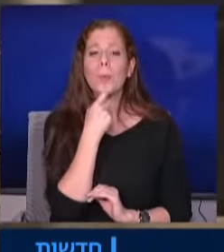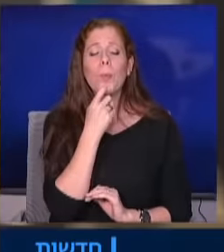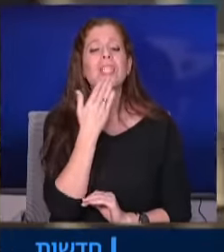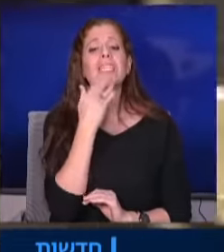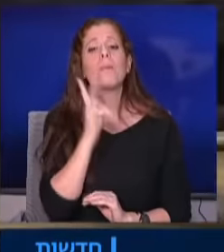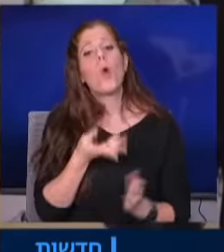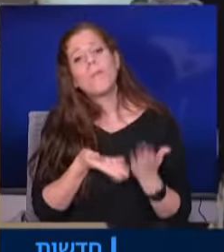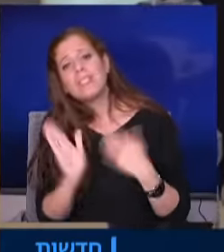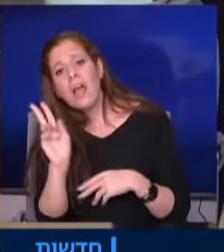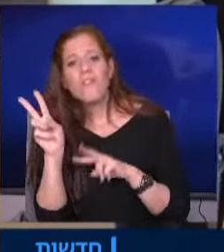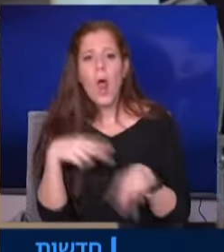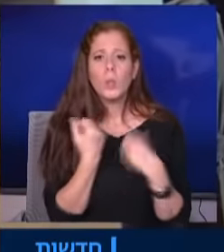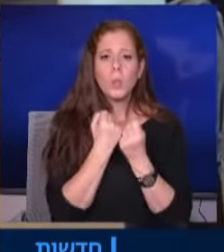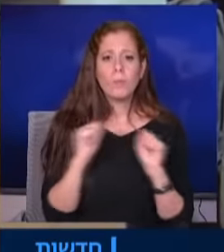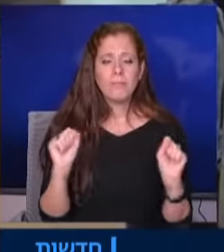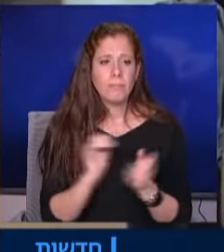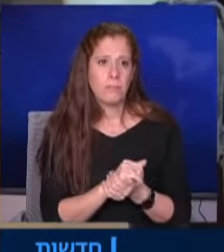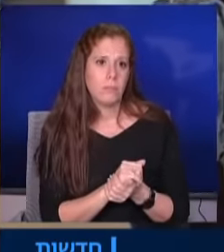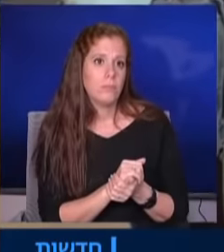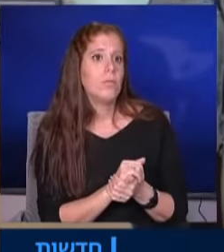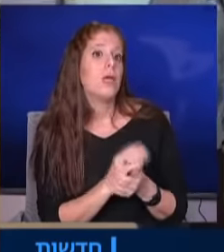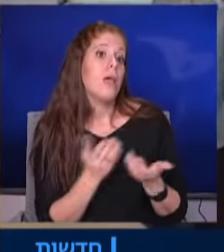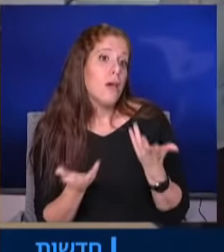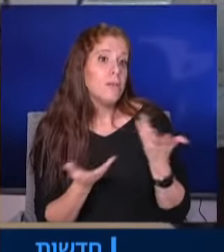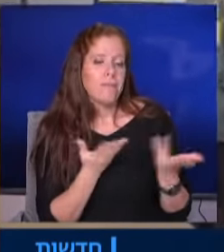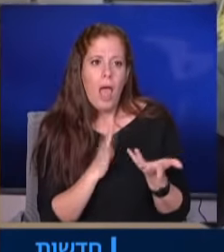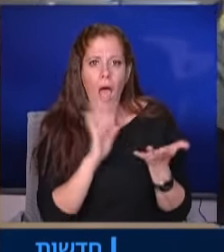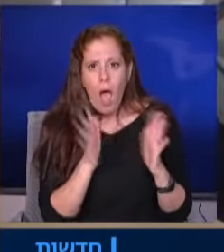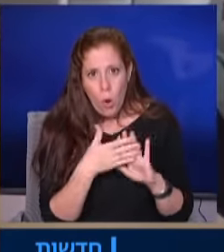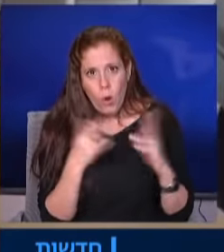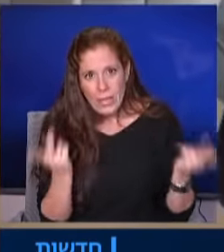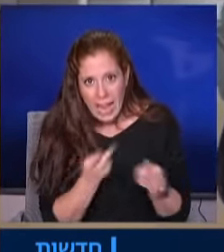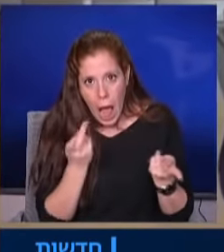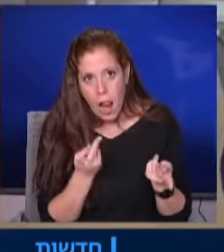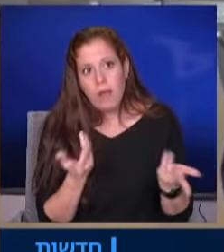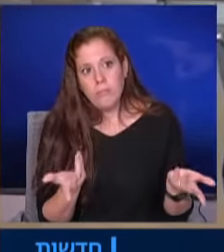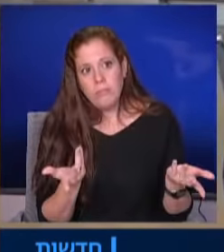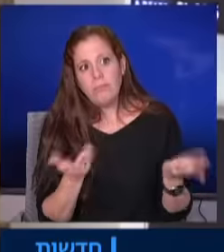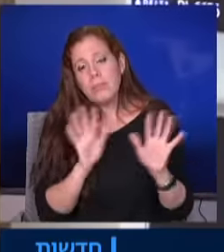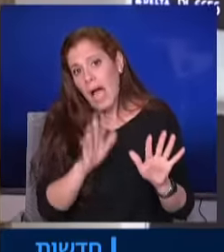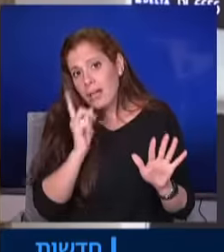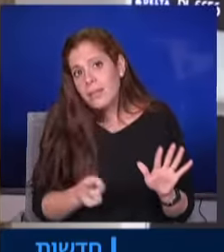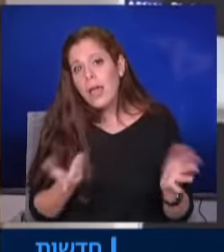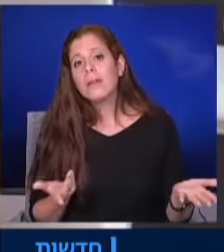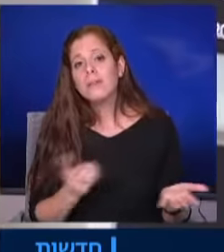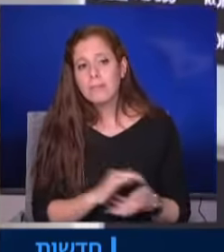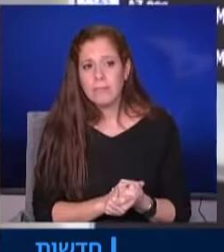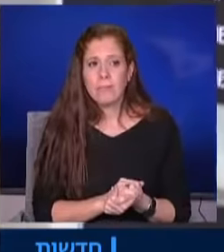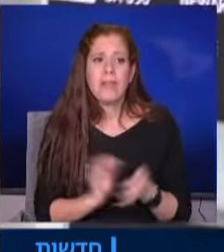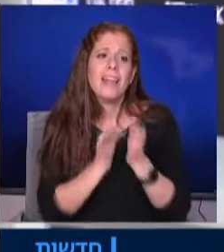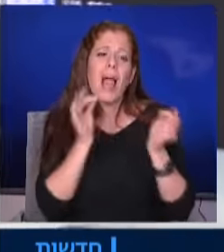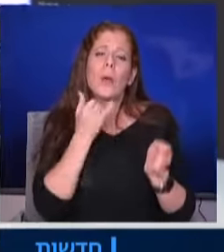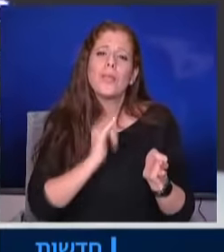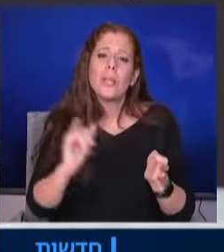לצאת ולחזור. שזה בכיוון הנכון. הכל נעשה יותר קל. וככה צריך. התחלנו את הטיול עם